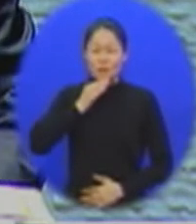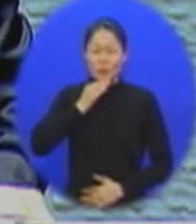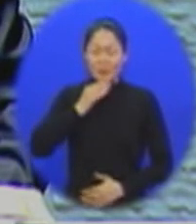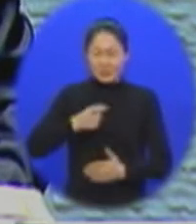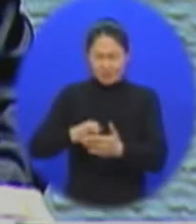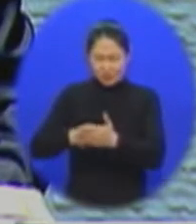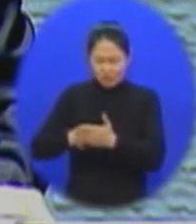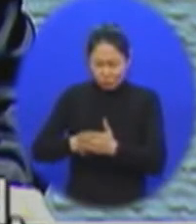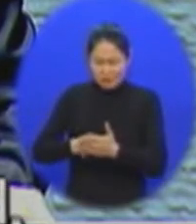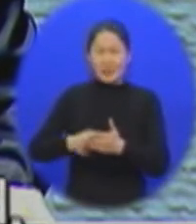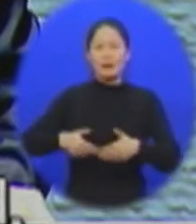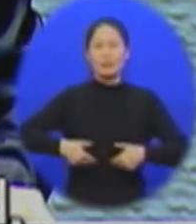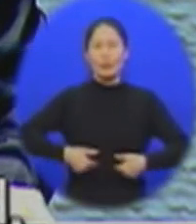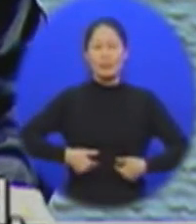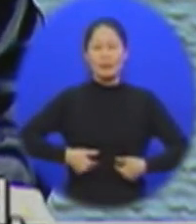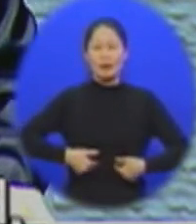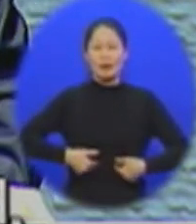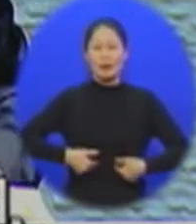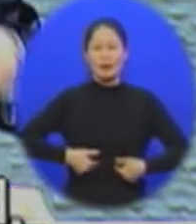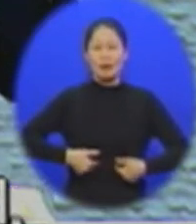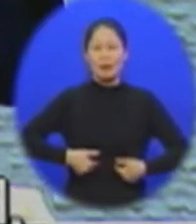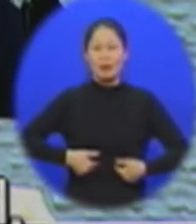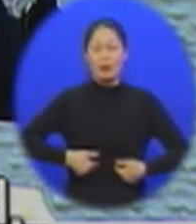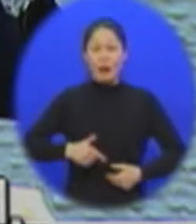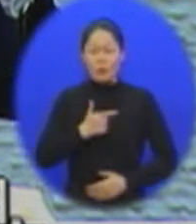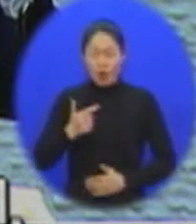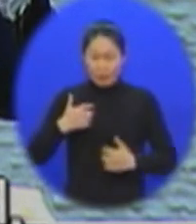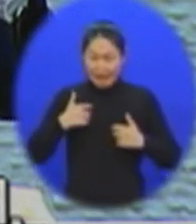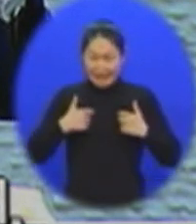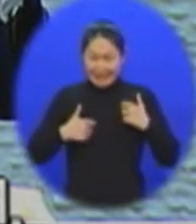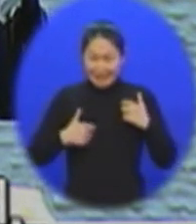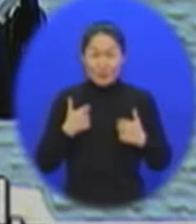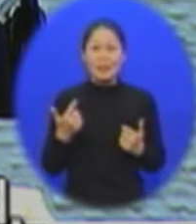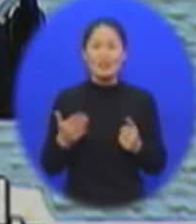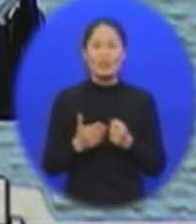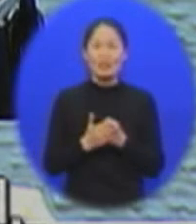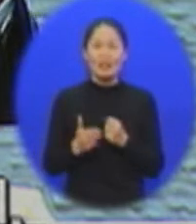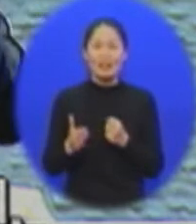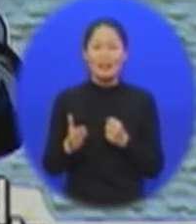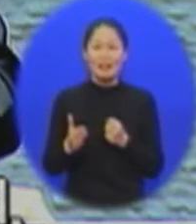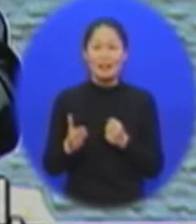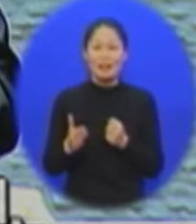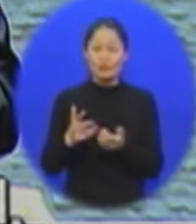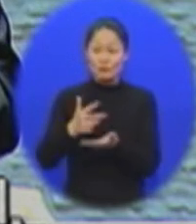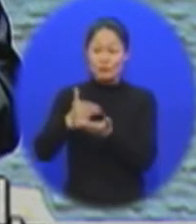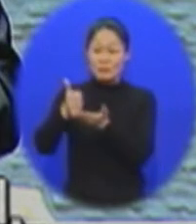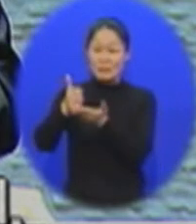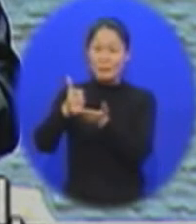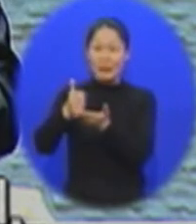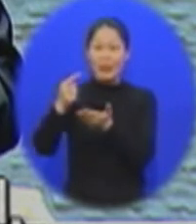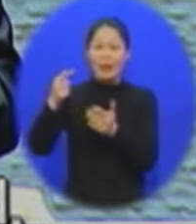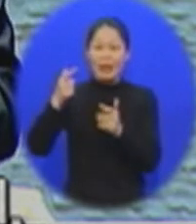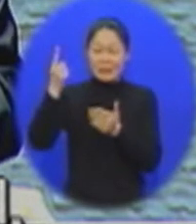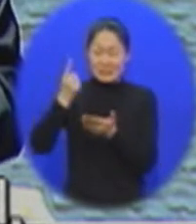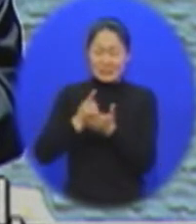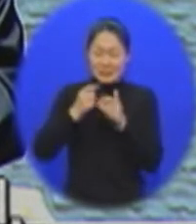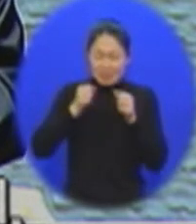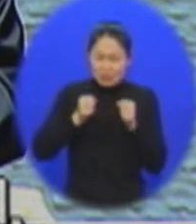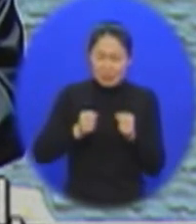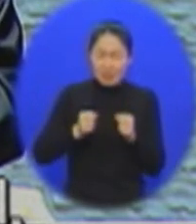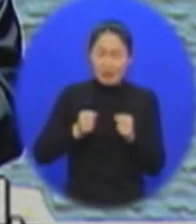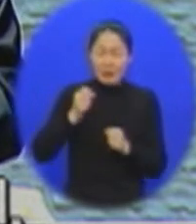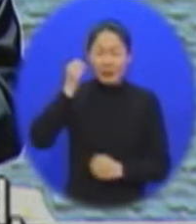필요합니다 너무 기쁘다 보니까 주님의 인지를 놓쳐 버려